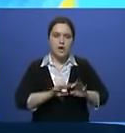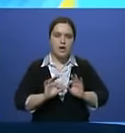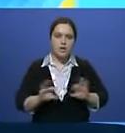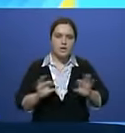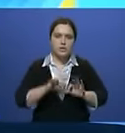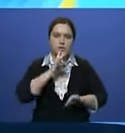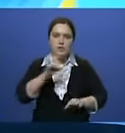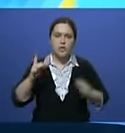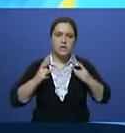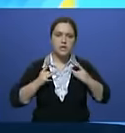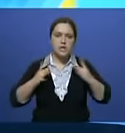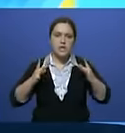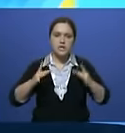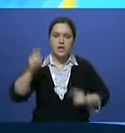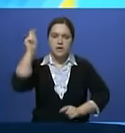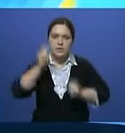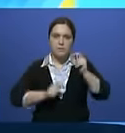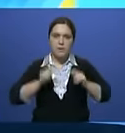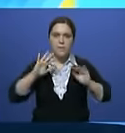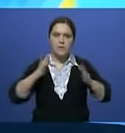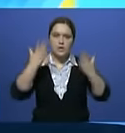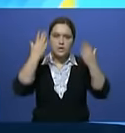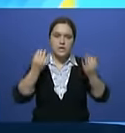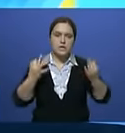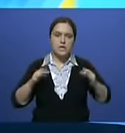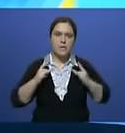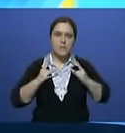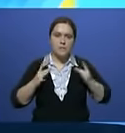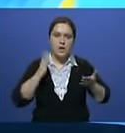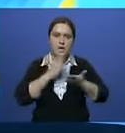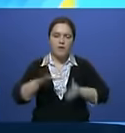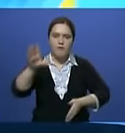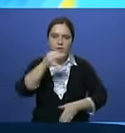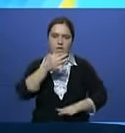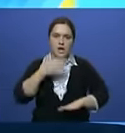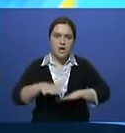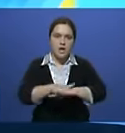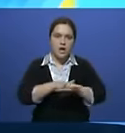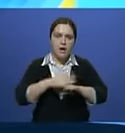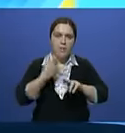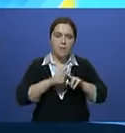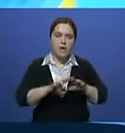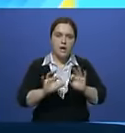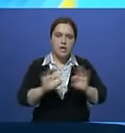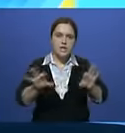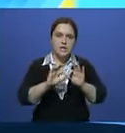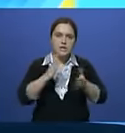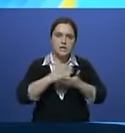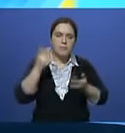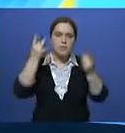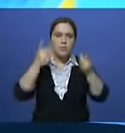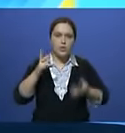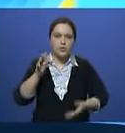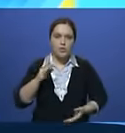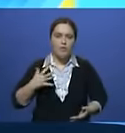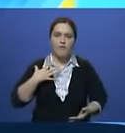Назарбаева на торжественном собрание по случаю Дня Независимости нашло широкий отклик среди казахстанцев один из ключевых месседжи главы государства прост Но жизненно